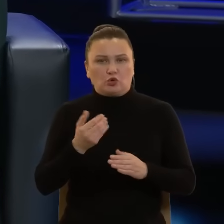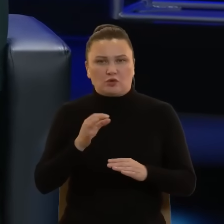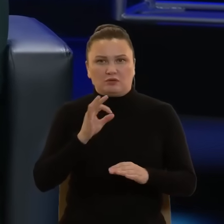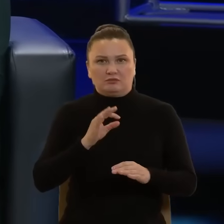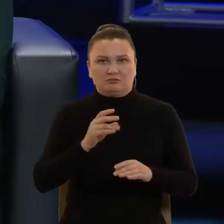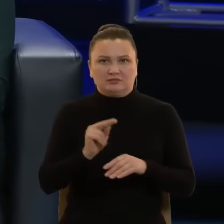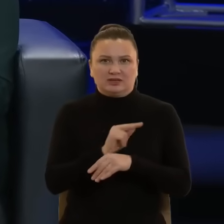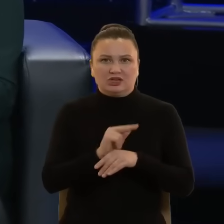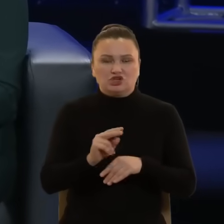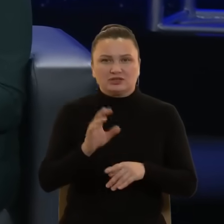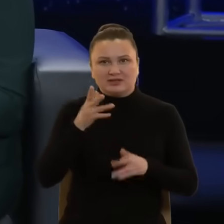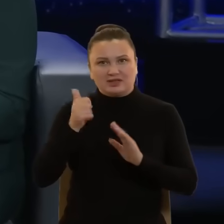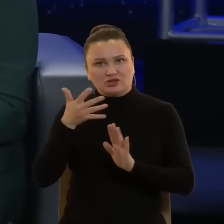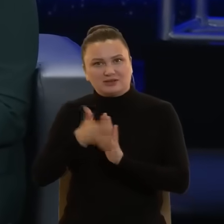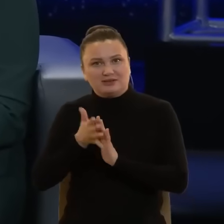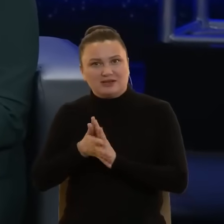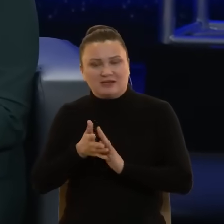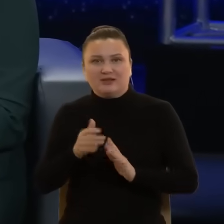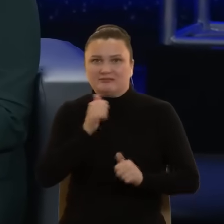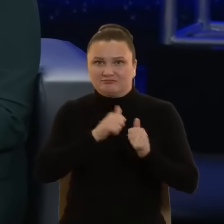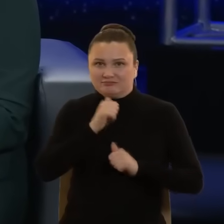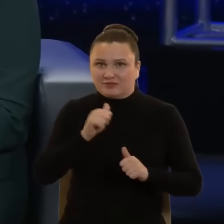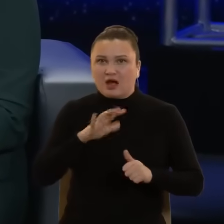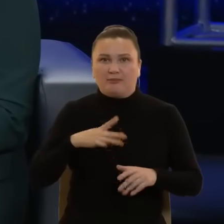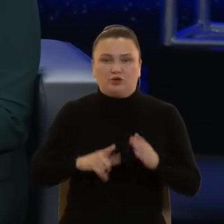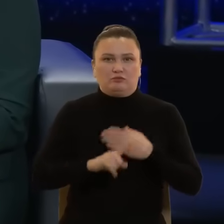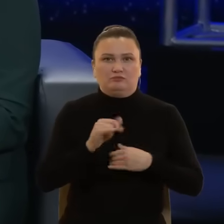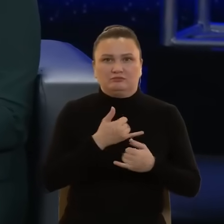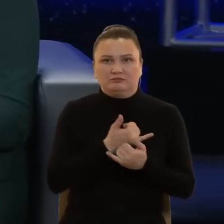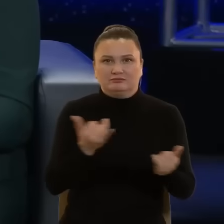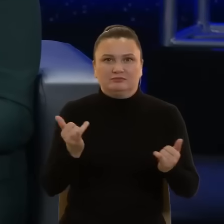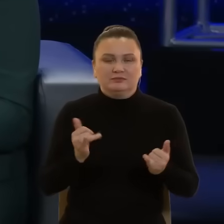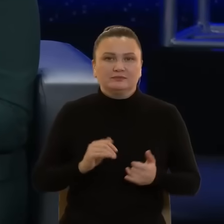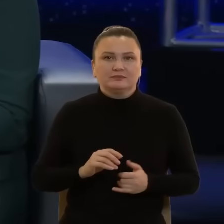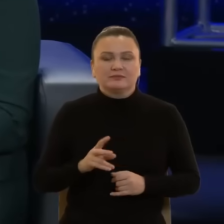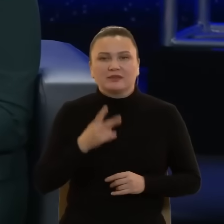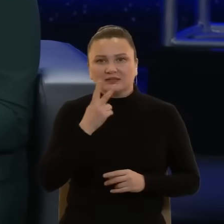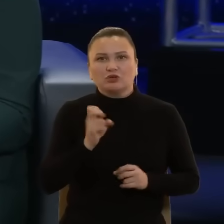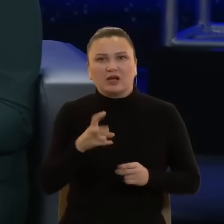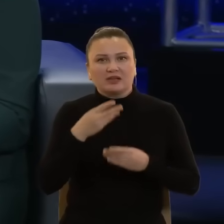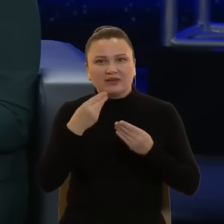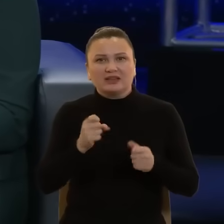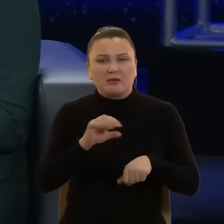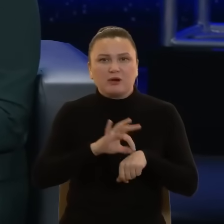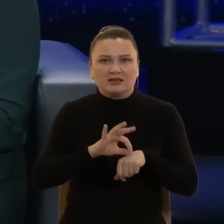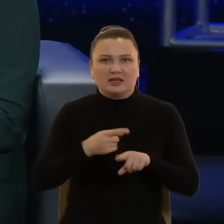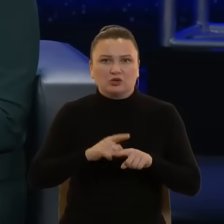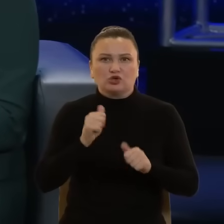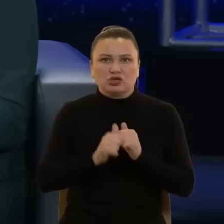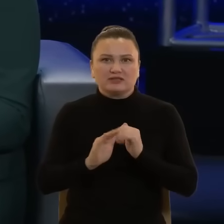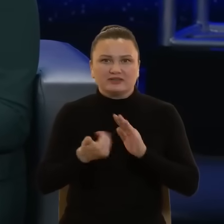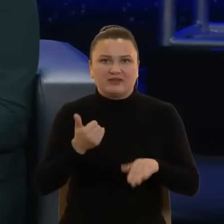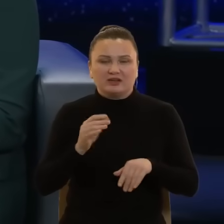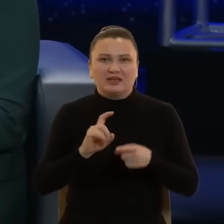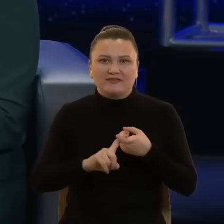исследования. И затем, если препараты демонстрируют свой потенциал по воздействию на те бактерии, которые наиболее часто вызывают инфекции,